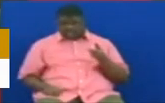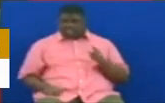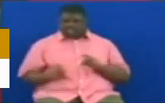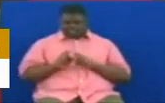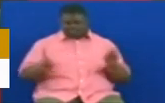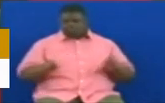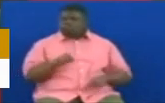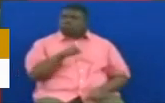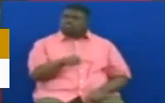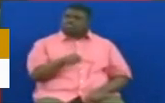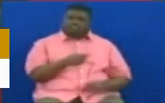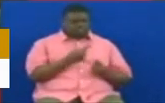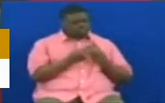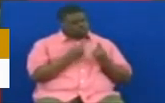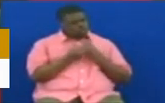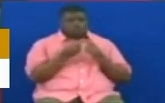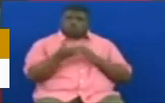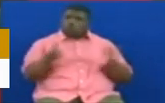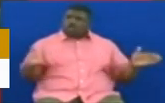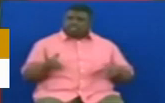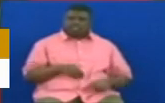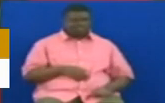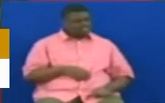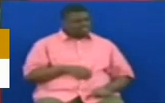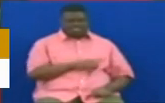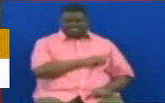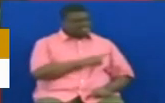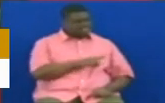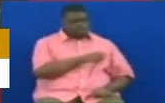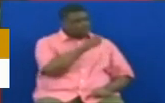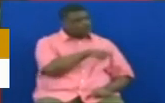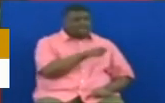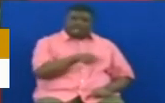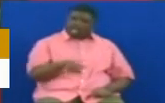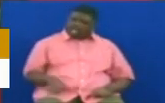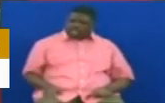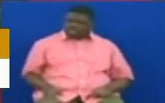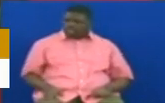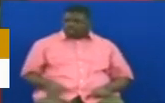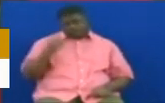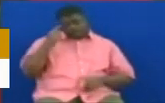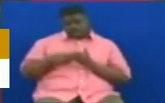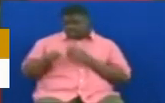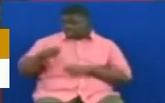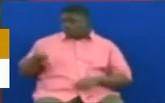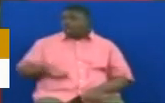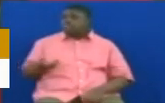hiki kimeongelea wazi non-citizens, non-nationals. Maana yake nini? Foreigners, watu wa